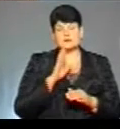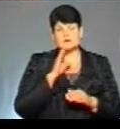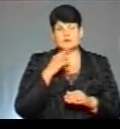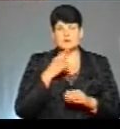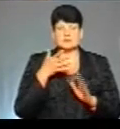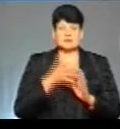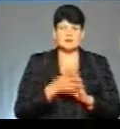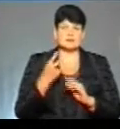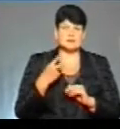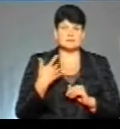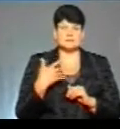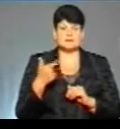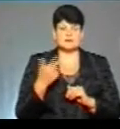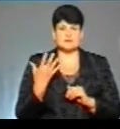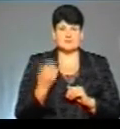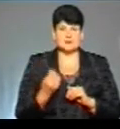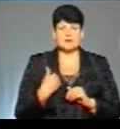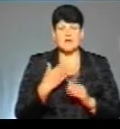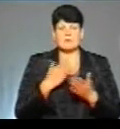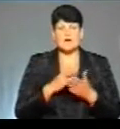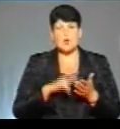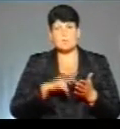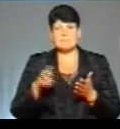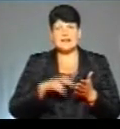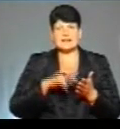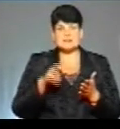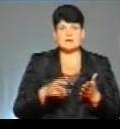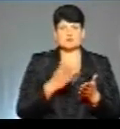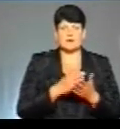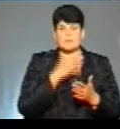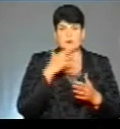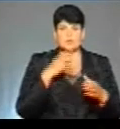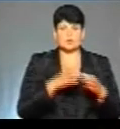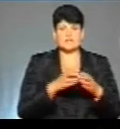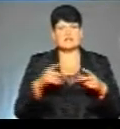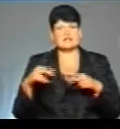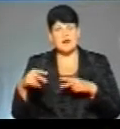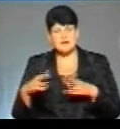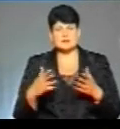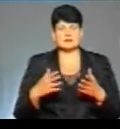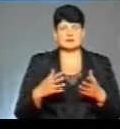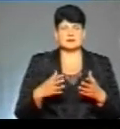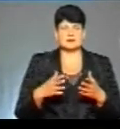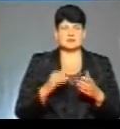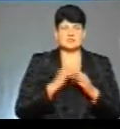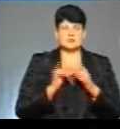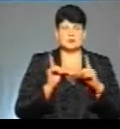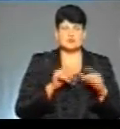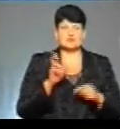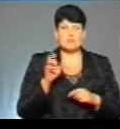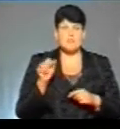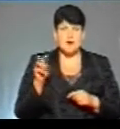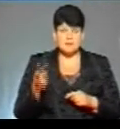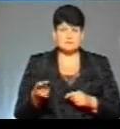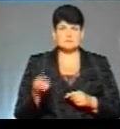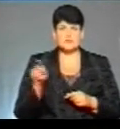50 гривень за день. В день маю ще інші пересядки, бо маю багато гуртків, таких танці. Часто ще їжджу на БАМ, там